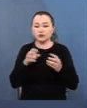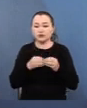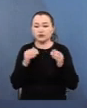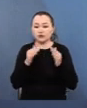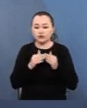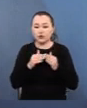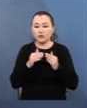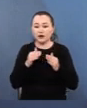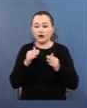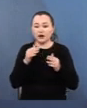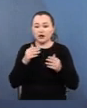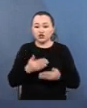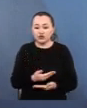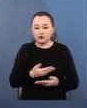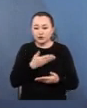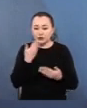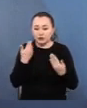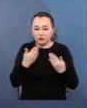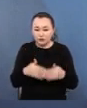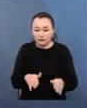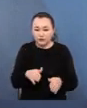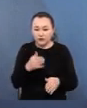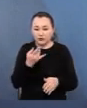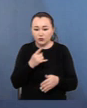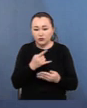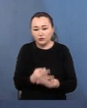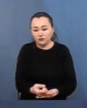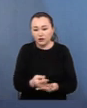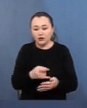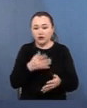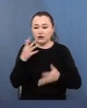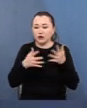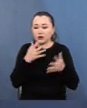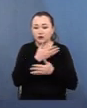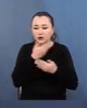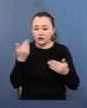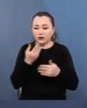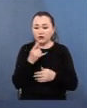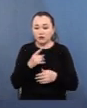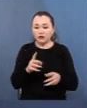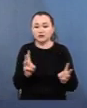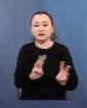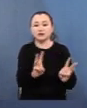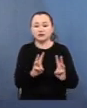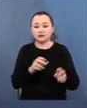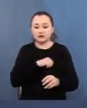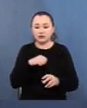үйде өмір белгілері жоқ түсік түсіп, әйелдің айтуынша нәрестесі жанып тұрған